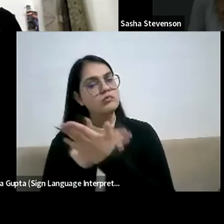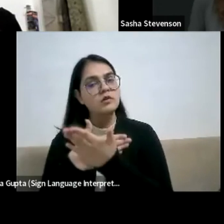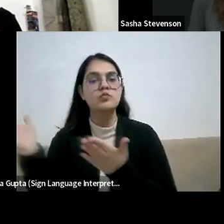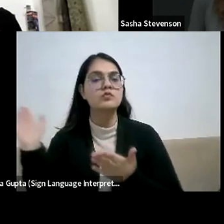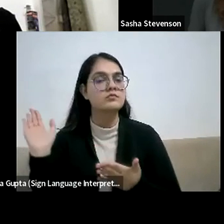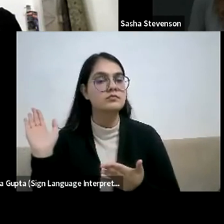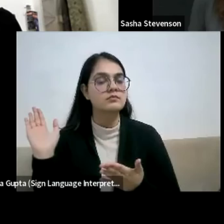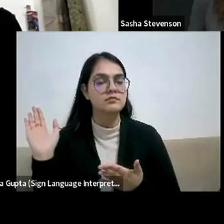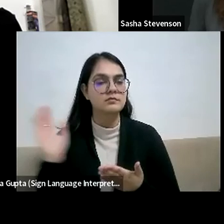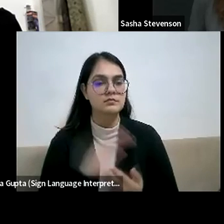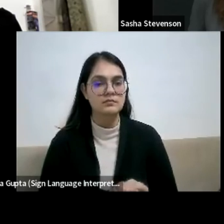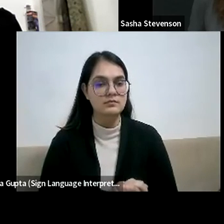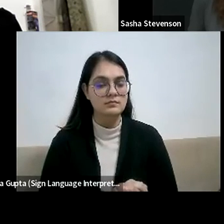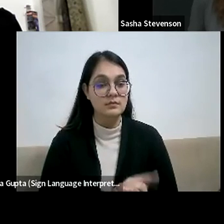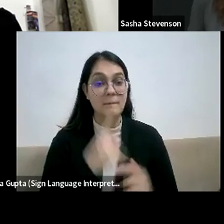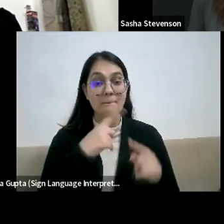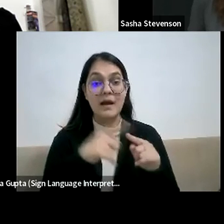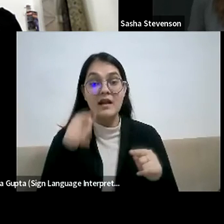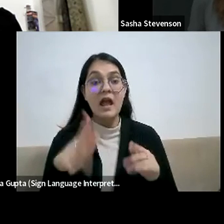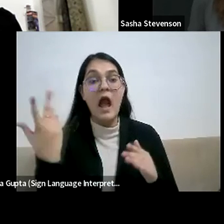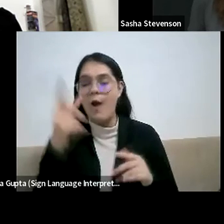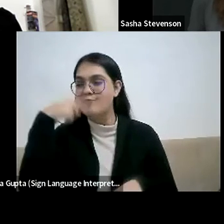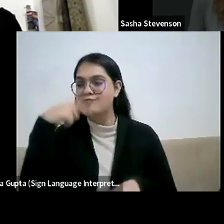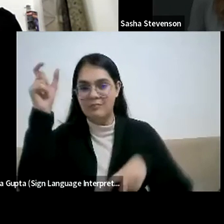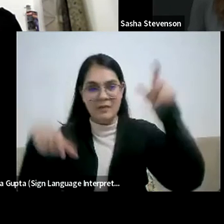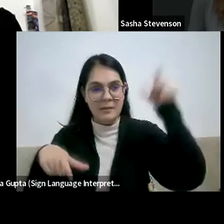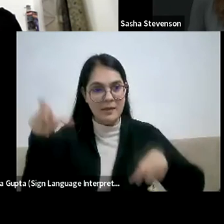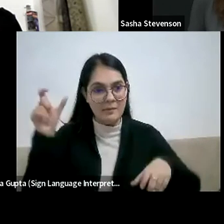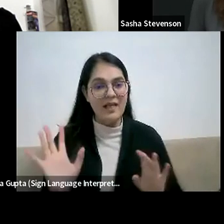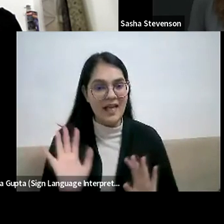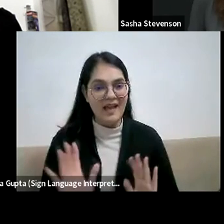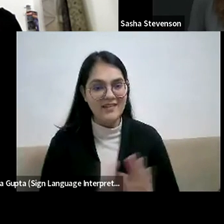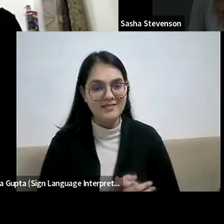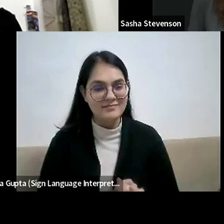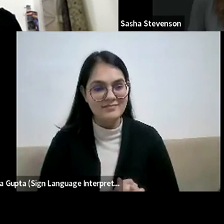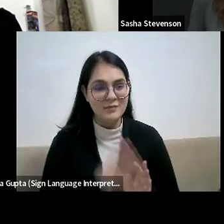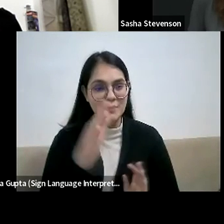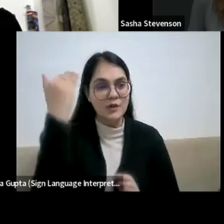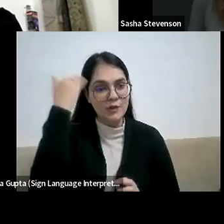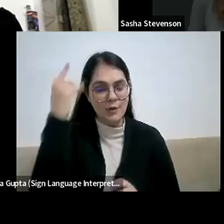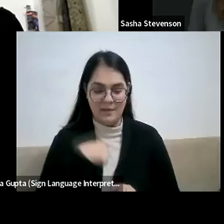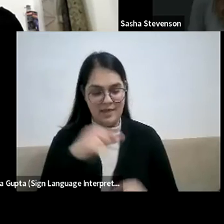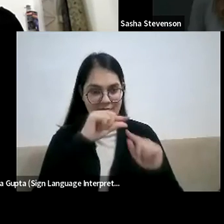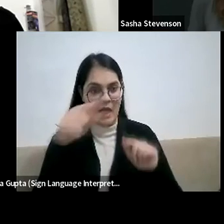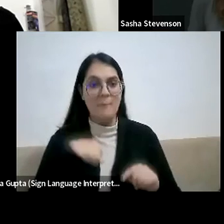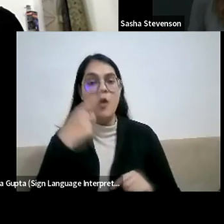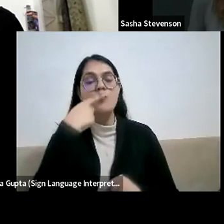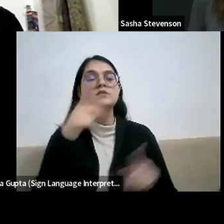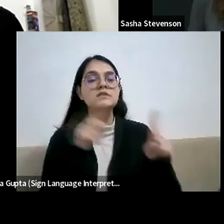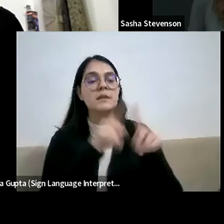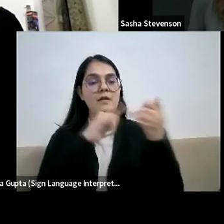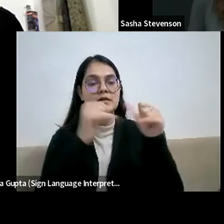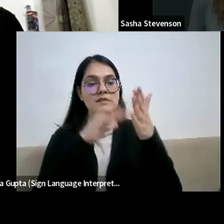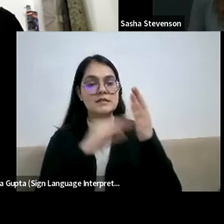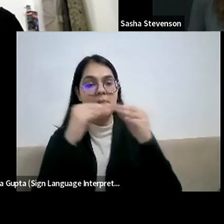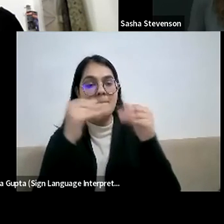चाहिए. लेकिन कैसा है कि लोग है ना, बजाज जी, जब आप सिर्फ नाम बोलते मेरा नाम संभाजी है, तो अगर किसको